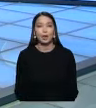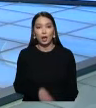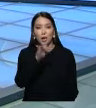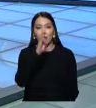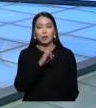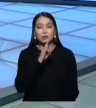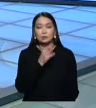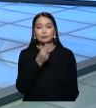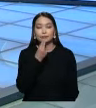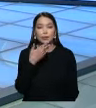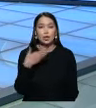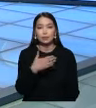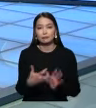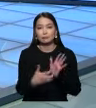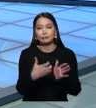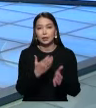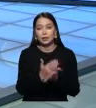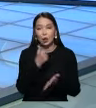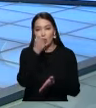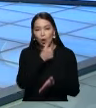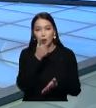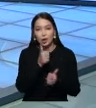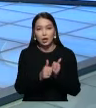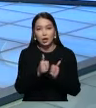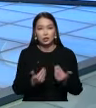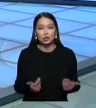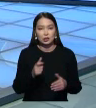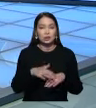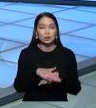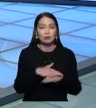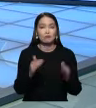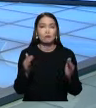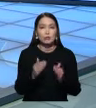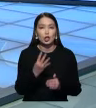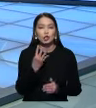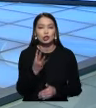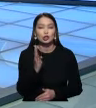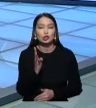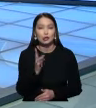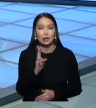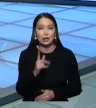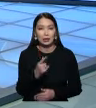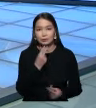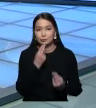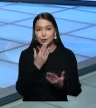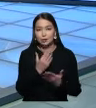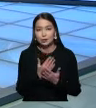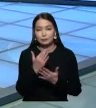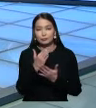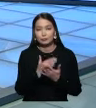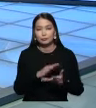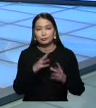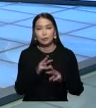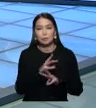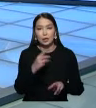Казахстанцы не доедают рыбы. В год на каждого жителя страны приходится меньше 4 килограммов. Такие данные привели мажилисмены. По